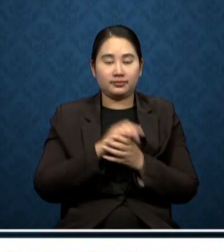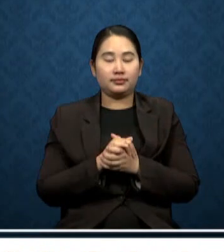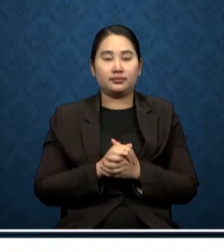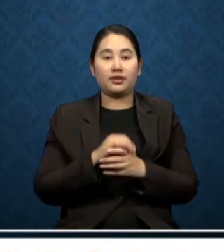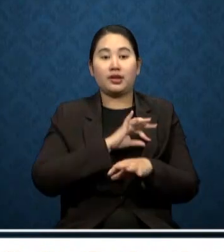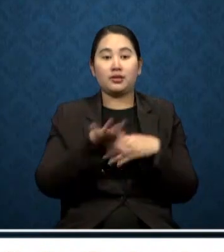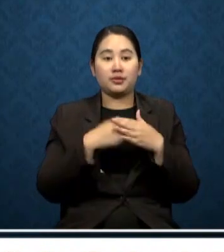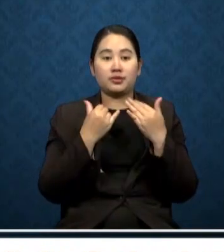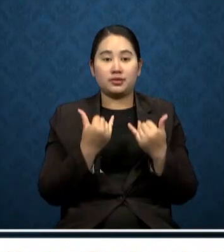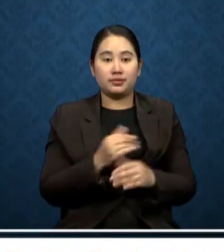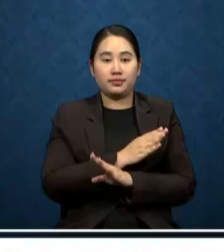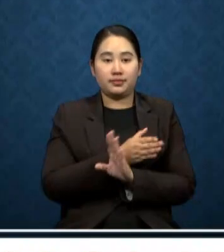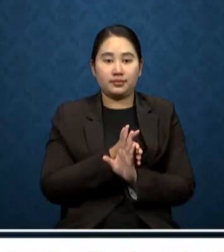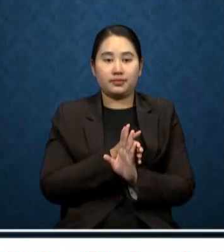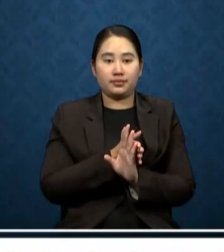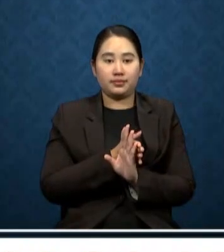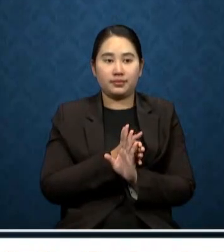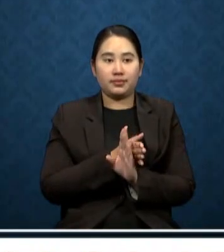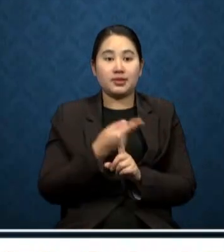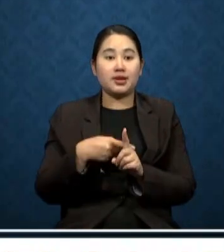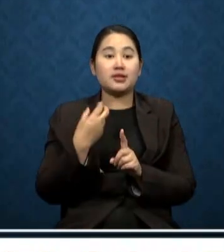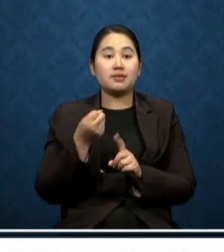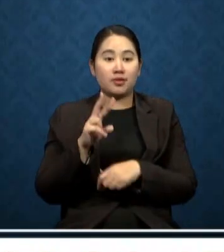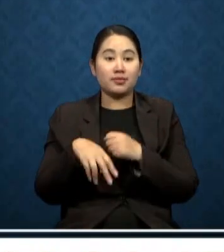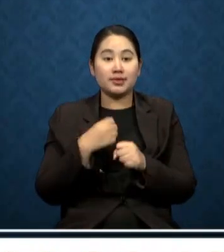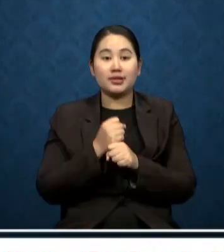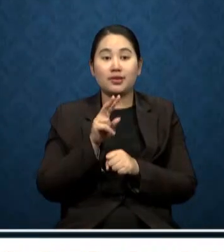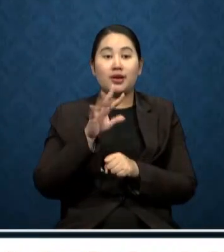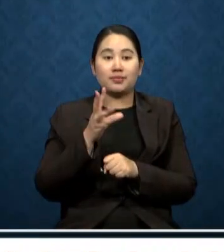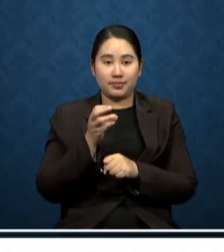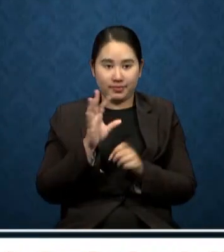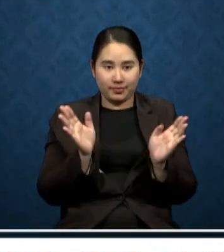ที่จะ้